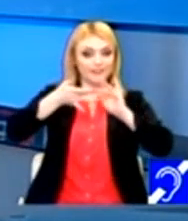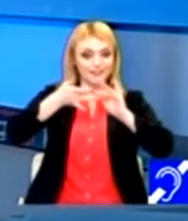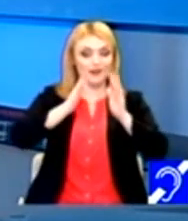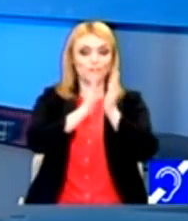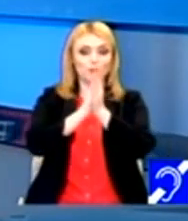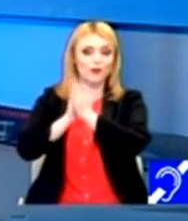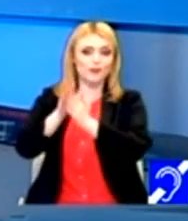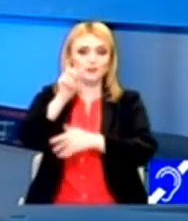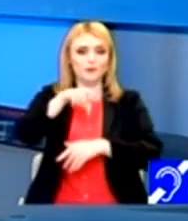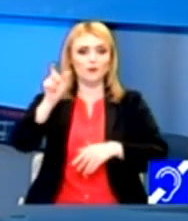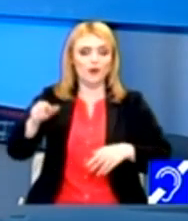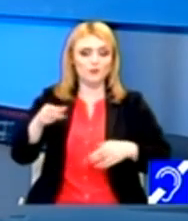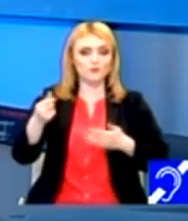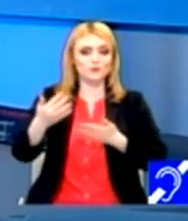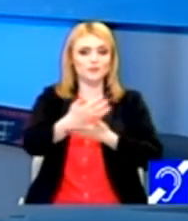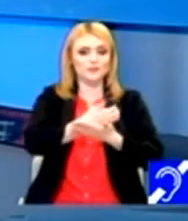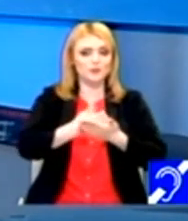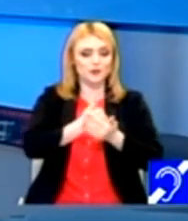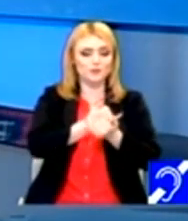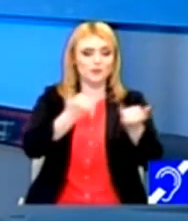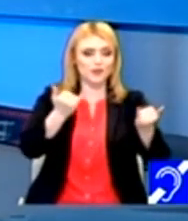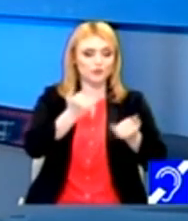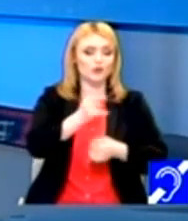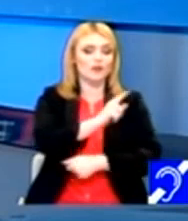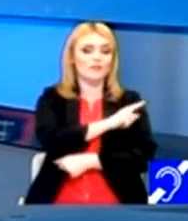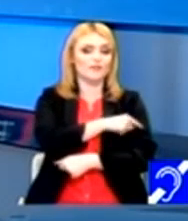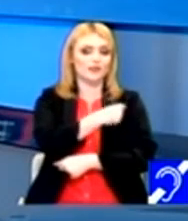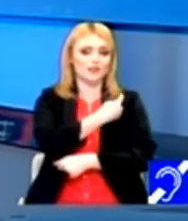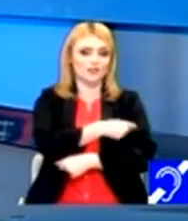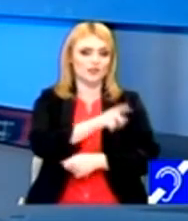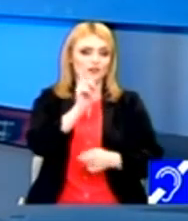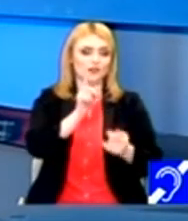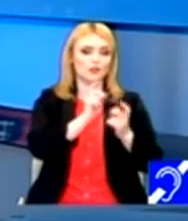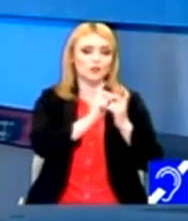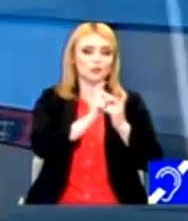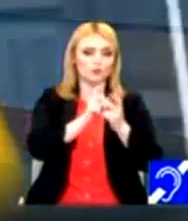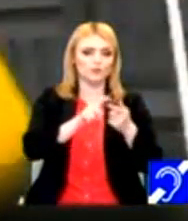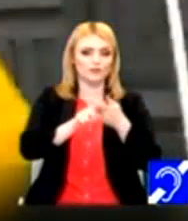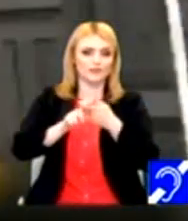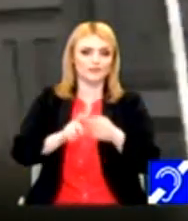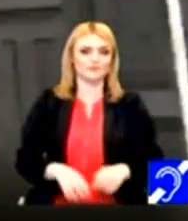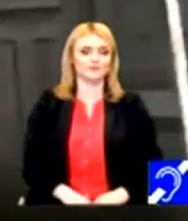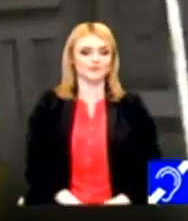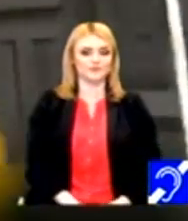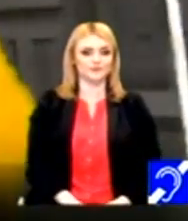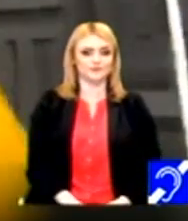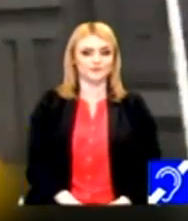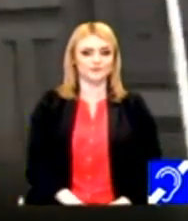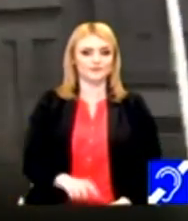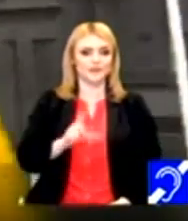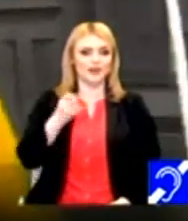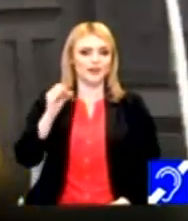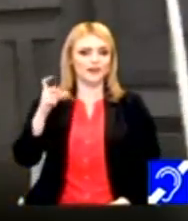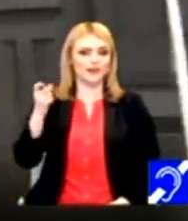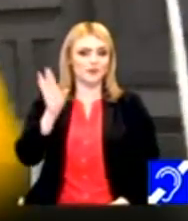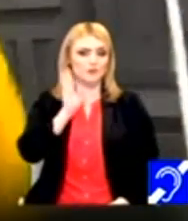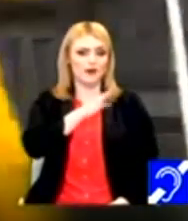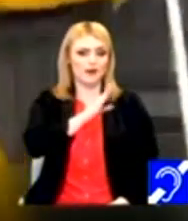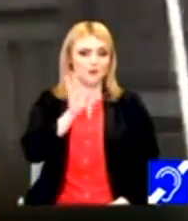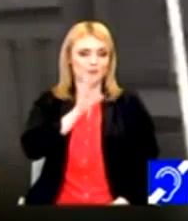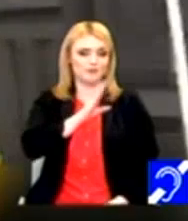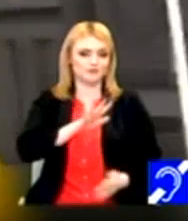importantă pentru protejarea medicilor și asistenților care au grijă de pacienții bolnavi de COVID-19. Am trecut la o